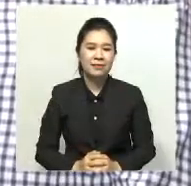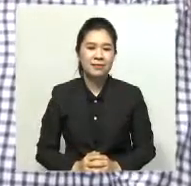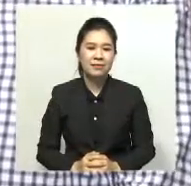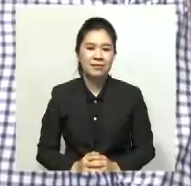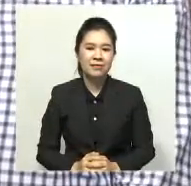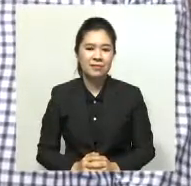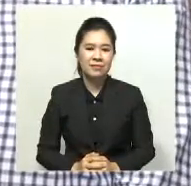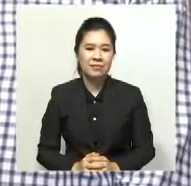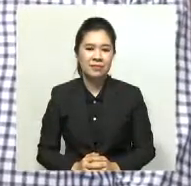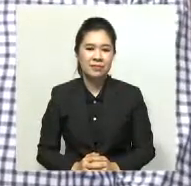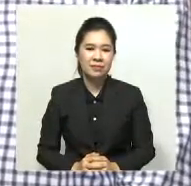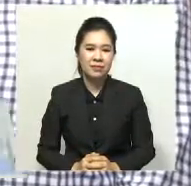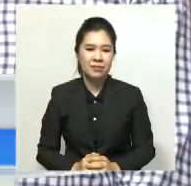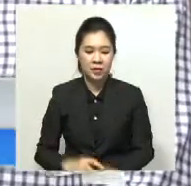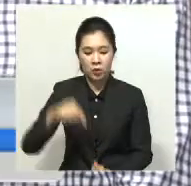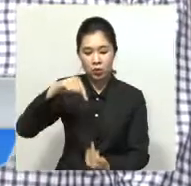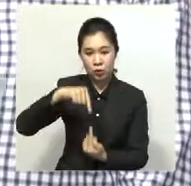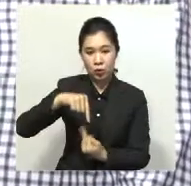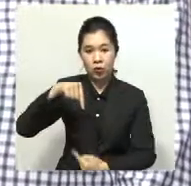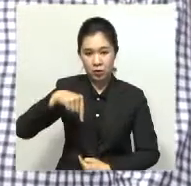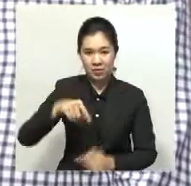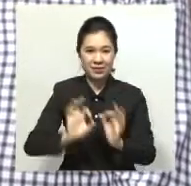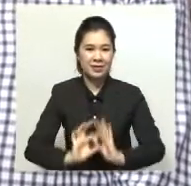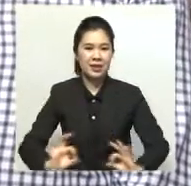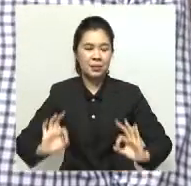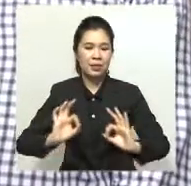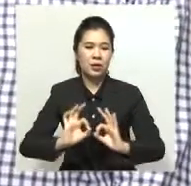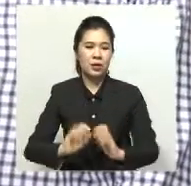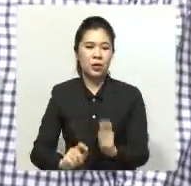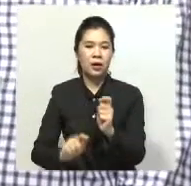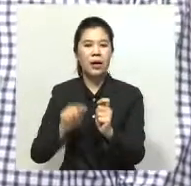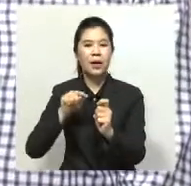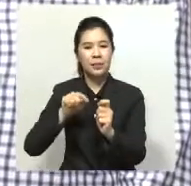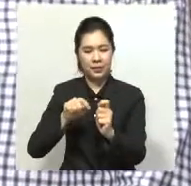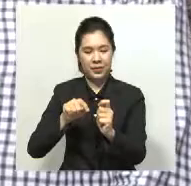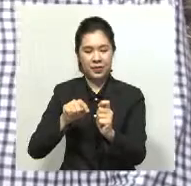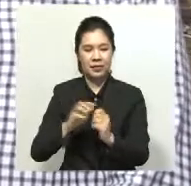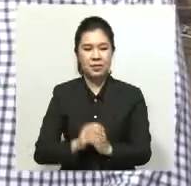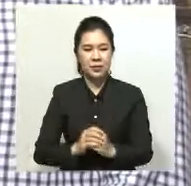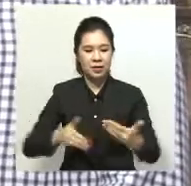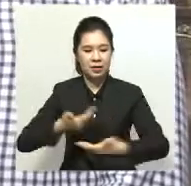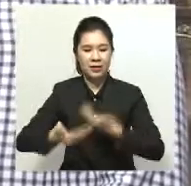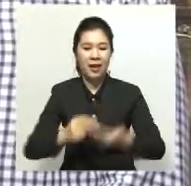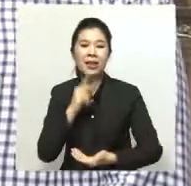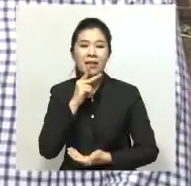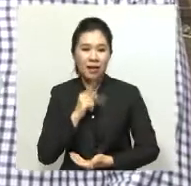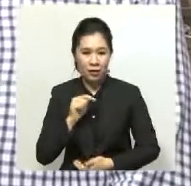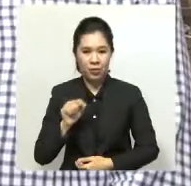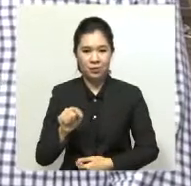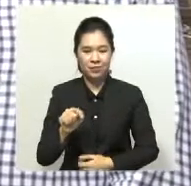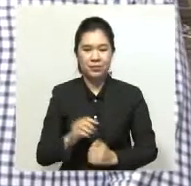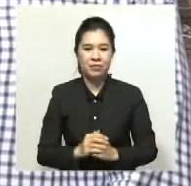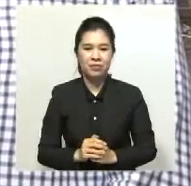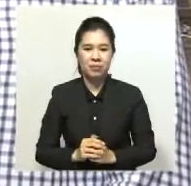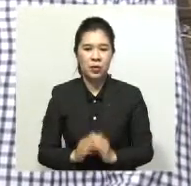ครับจุดนี้เป็นจุดหัวใจสำคัญของอำเภอกบินบุรีจุดหนึ่งซึ่งเป็นตลาดเก่าซึ่งมีมานานฟัง